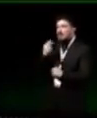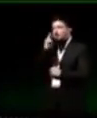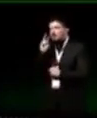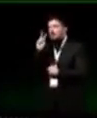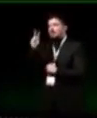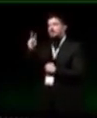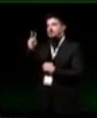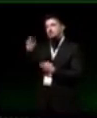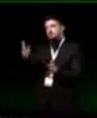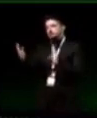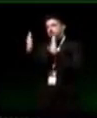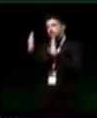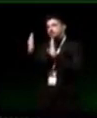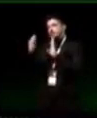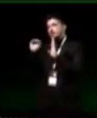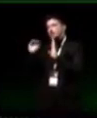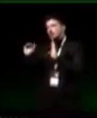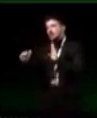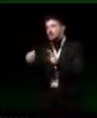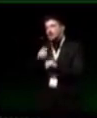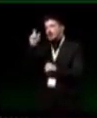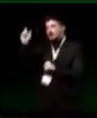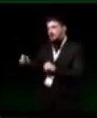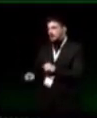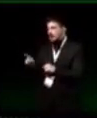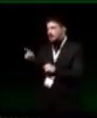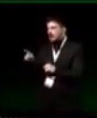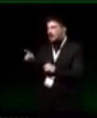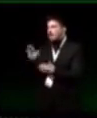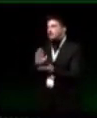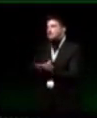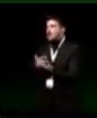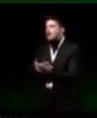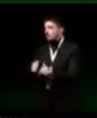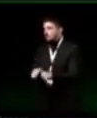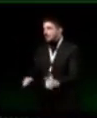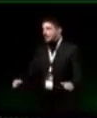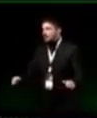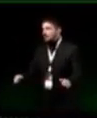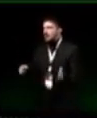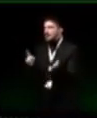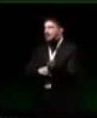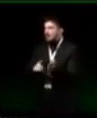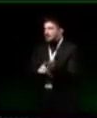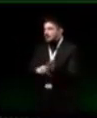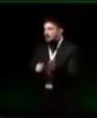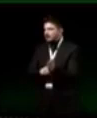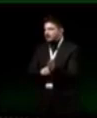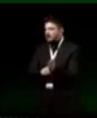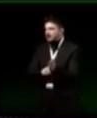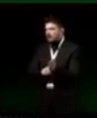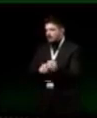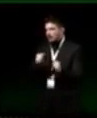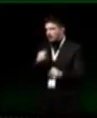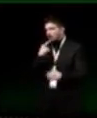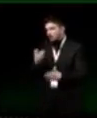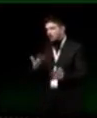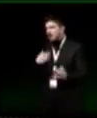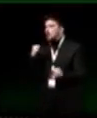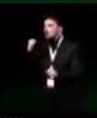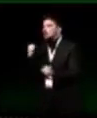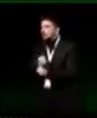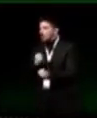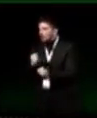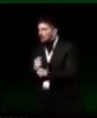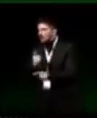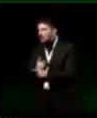visione quotidiana in Italia basata sui valori e sui diritti e anche, lasciatemelo dire, sui doveri. Perché